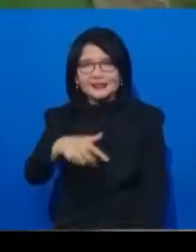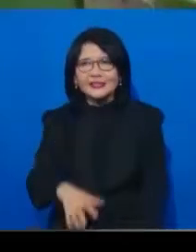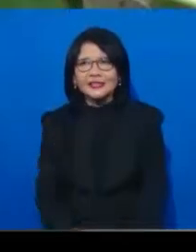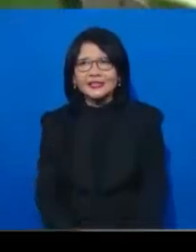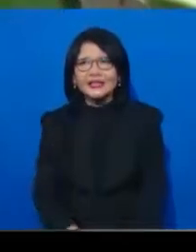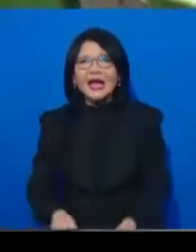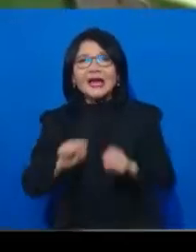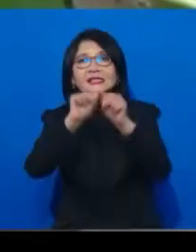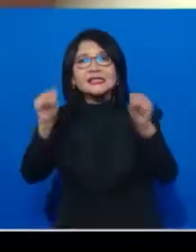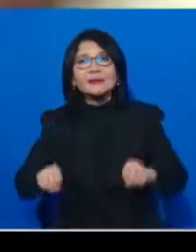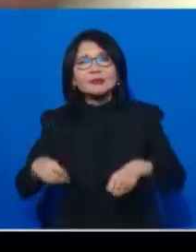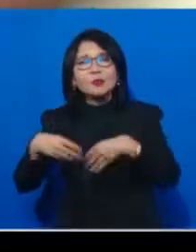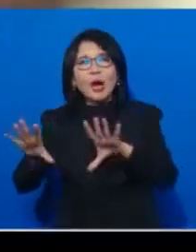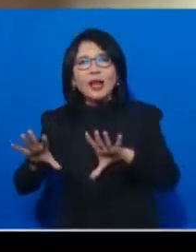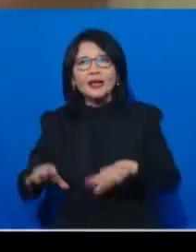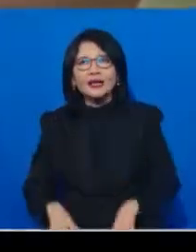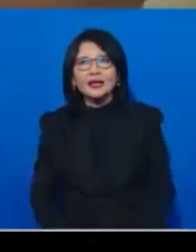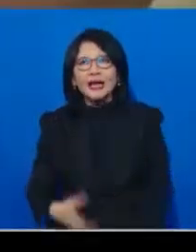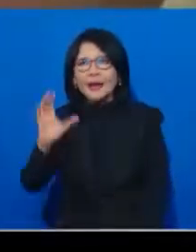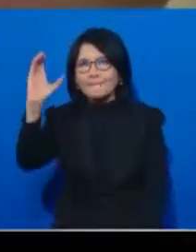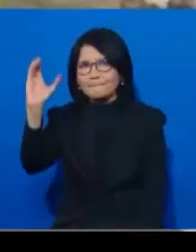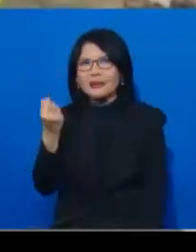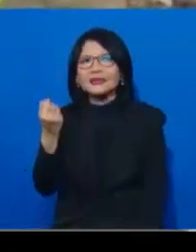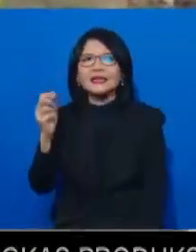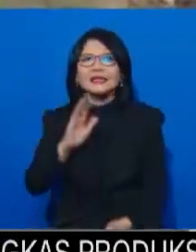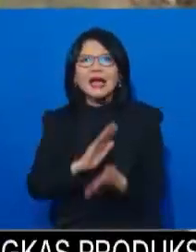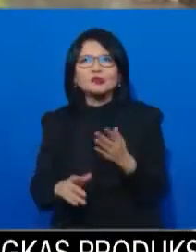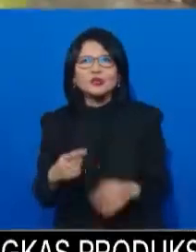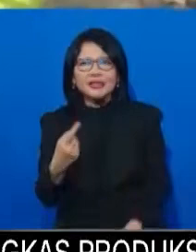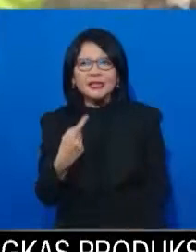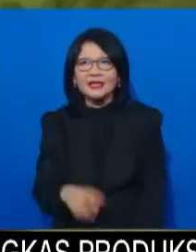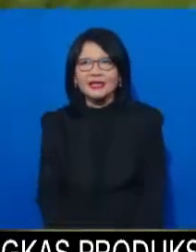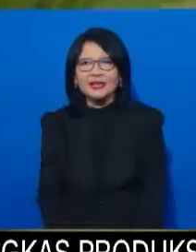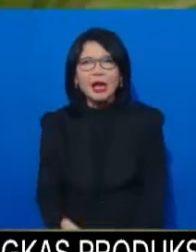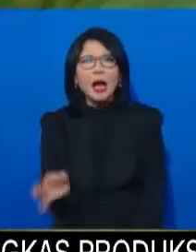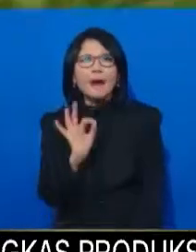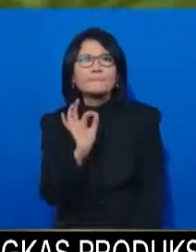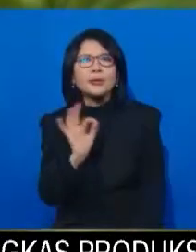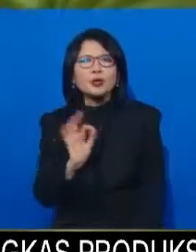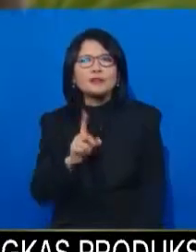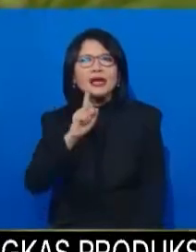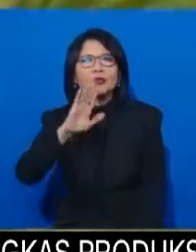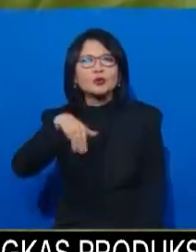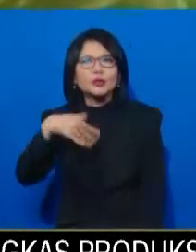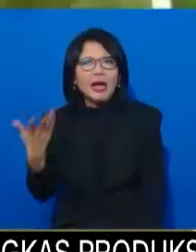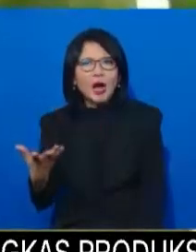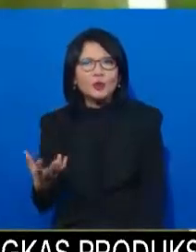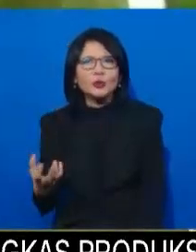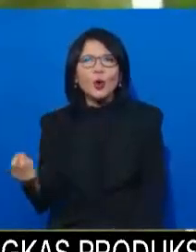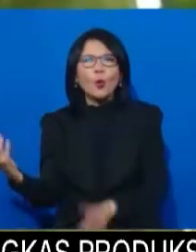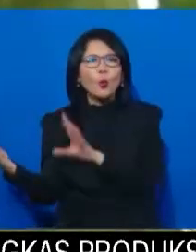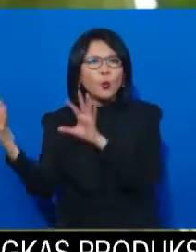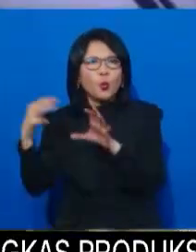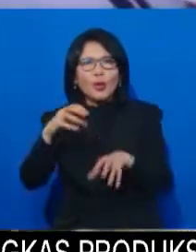penjualan melon di sini dilakukan dengan cara memetik langsung di kebunnya. Meski belum genap 1 tahun, tempat usahanya ini kerap ramai bak